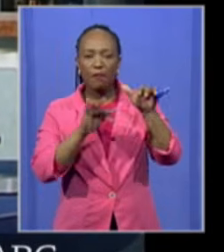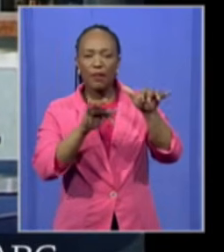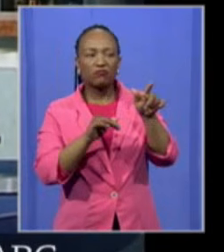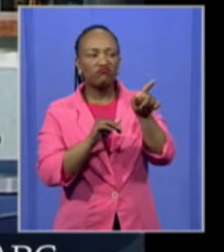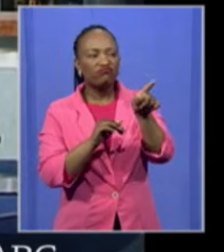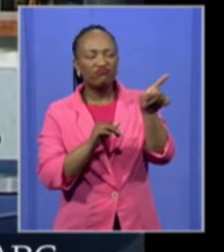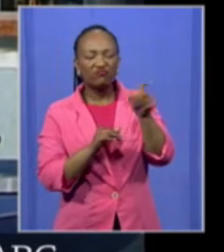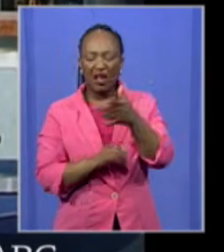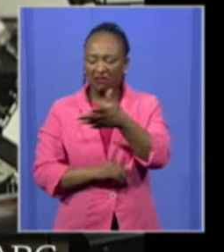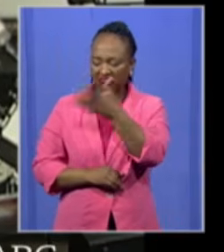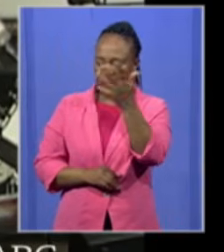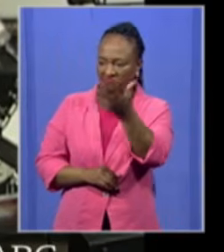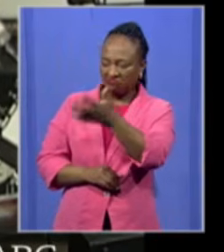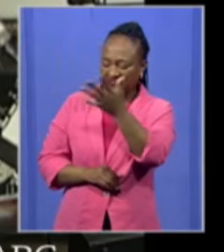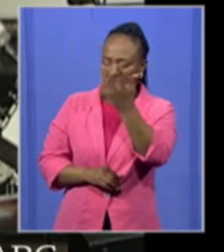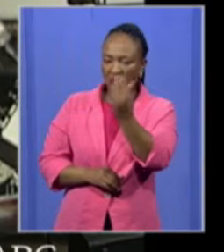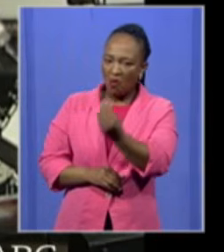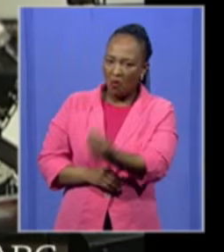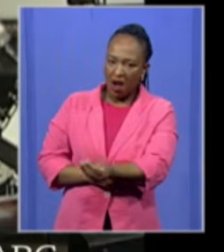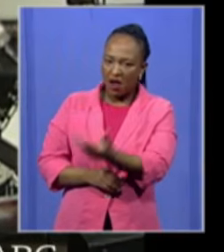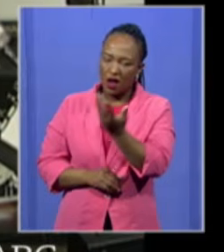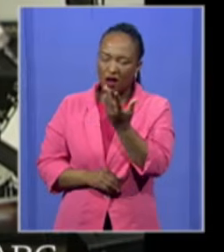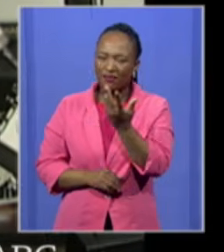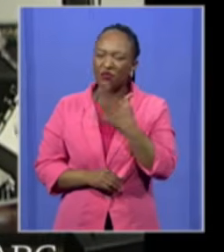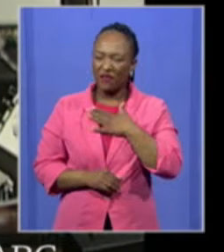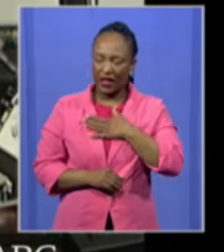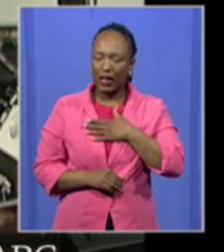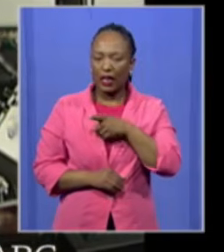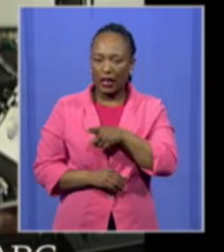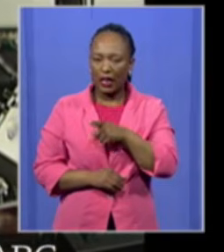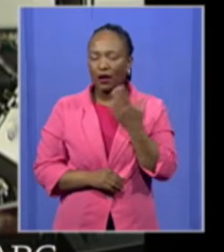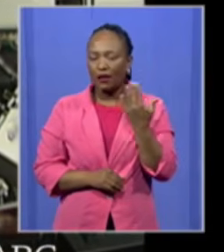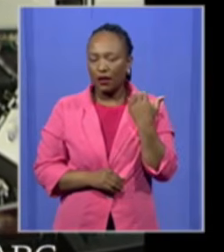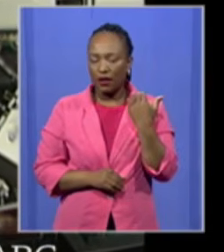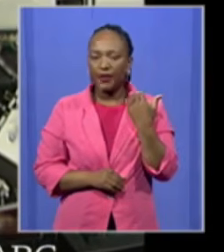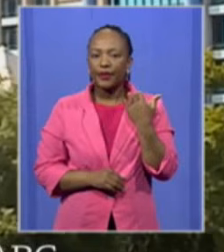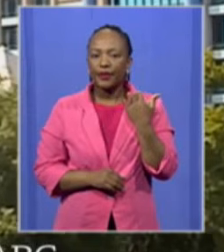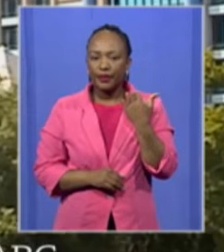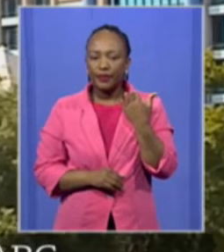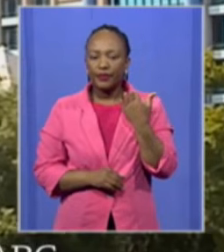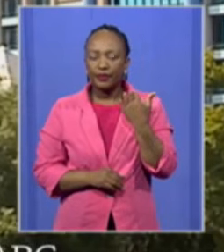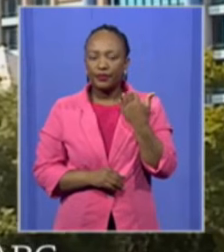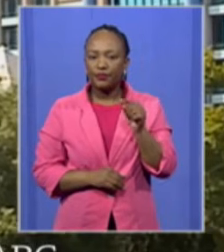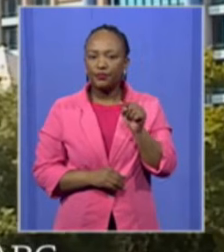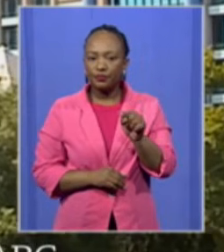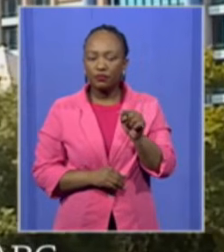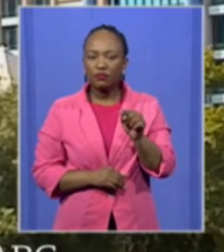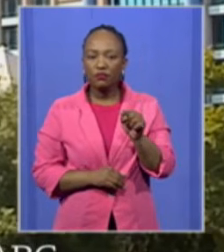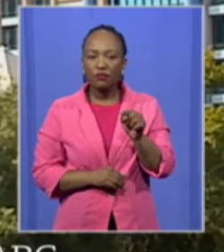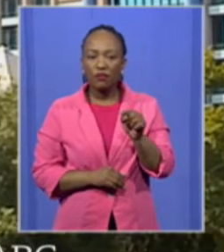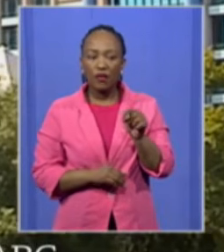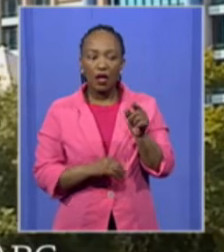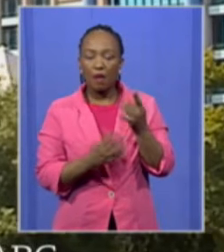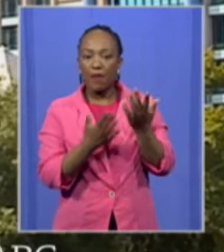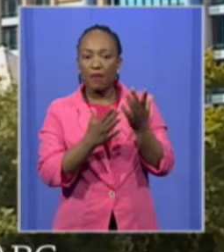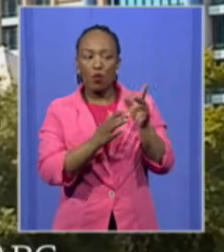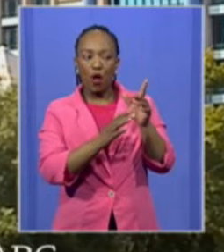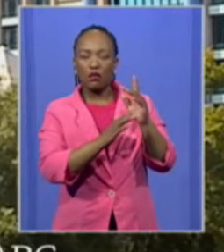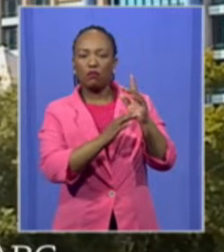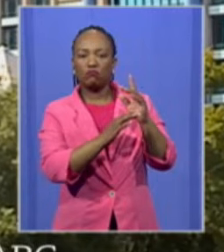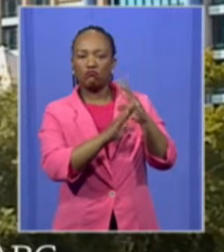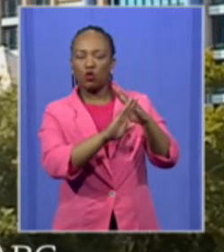nkang e ka o santsane o le ngwana lebaka ba ka holo ine le hore ba khone ho tshireletsa ya khola leano la bona la